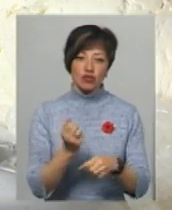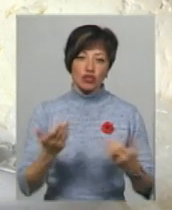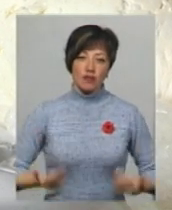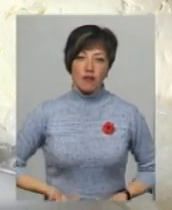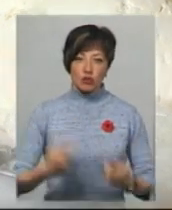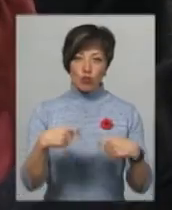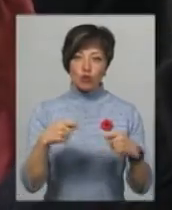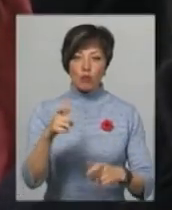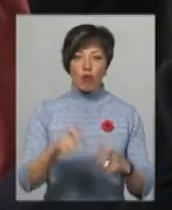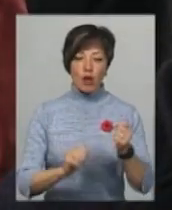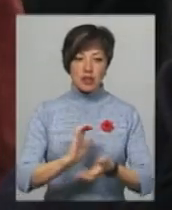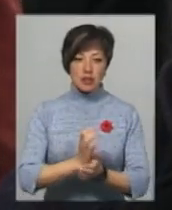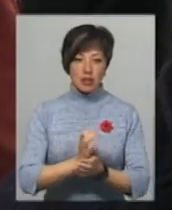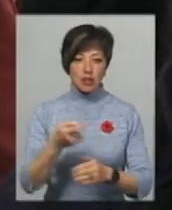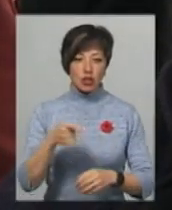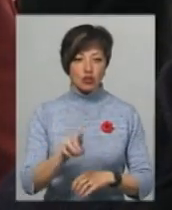молока й сиру.